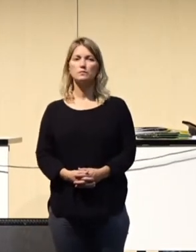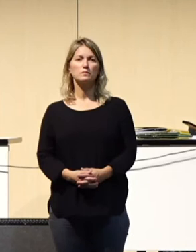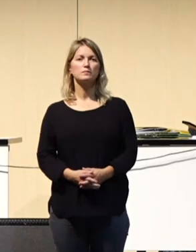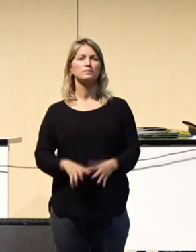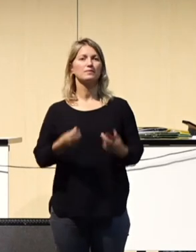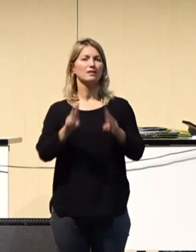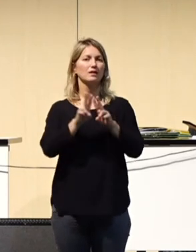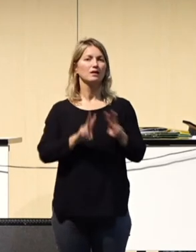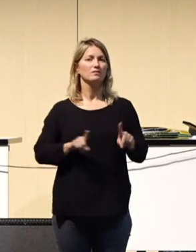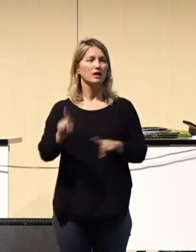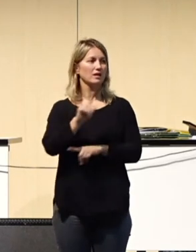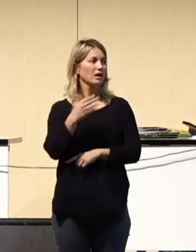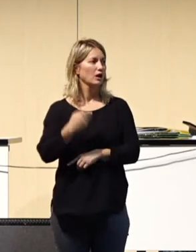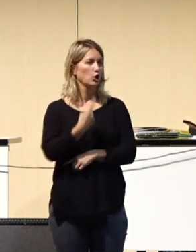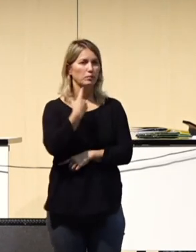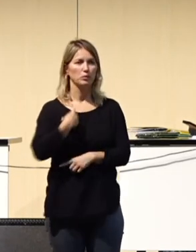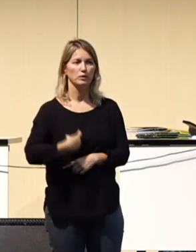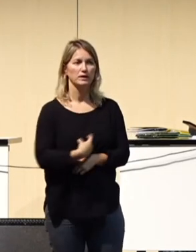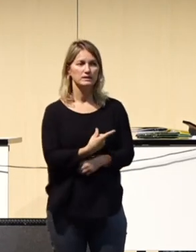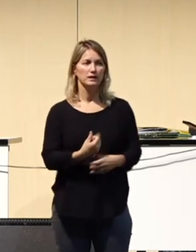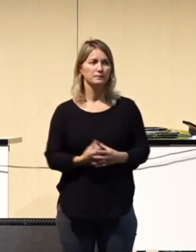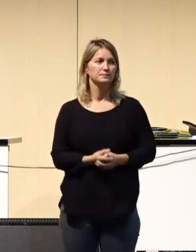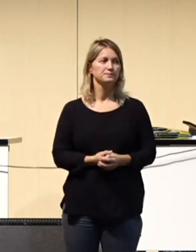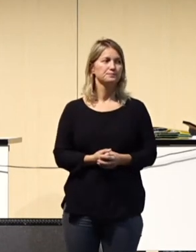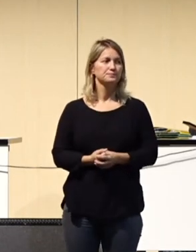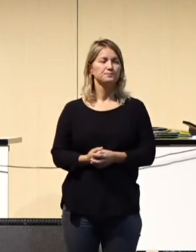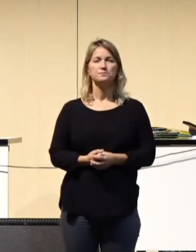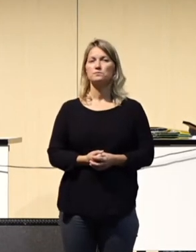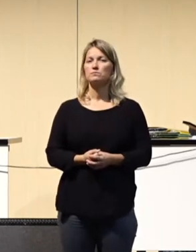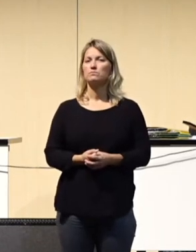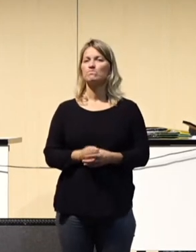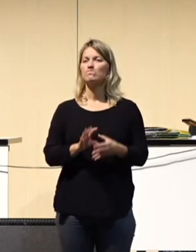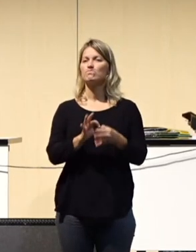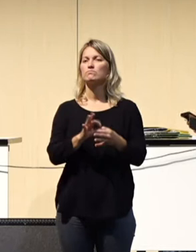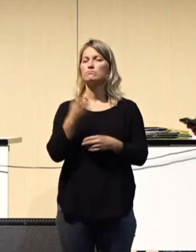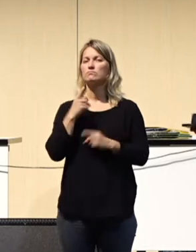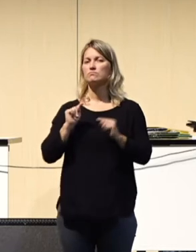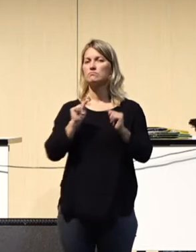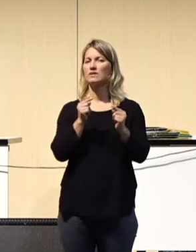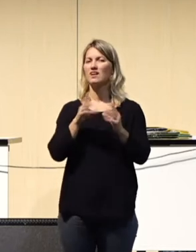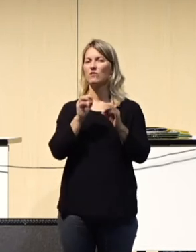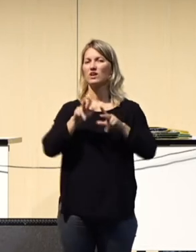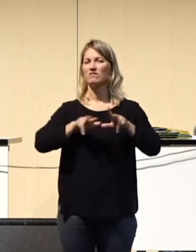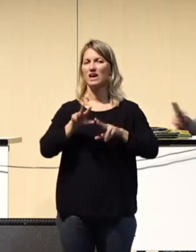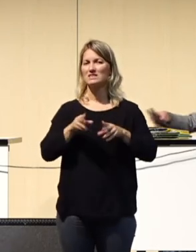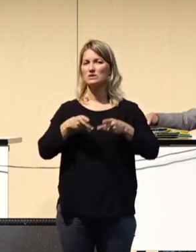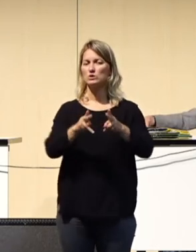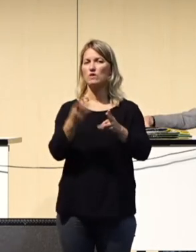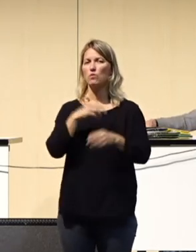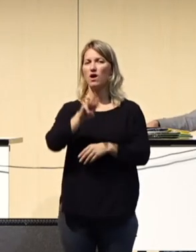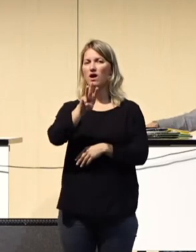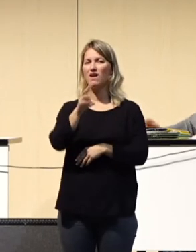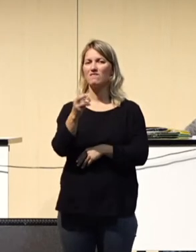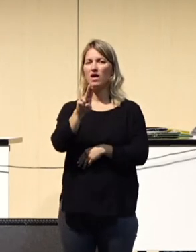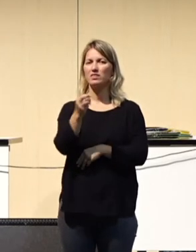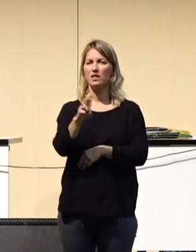Sehr geehrter Herr Oberbürgermeister, im Rahmen der Diskussion zur Verbesserung der Verkehrssituation auf der Wernerstraße